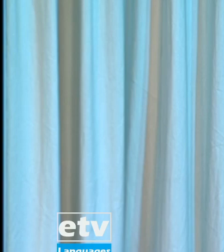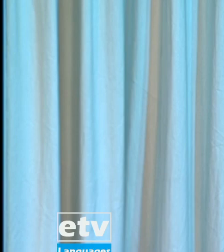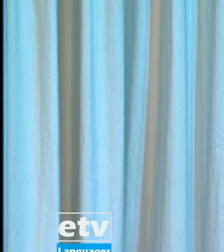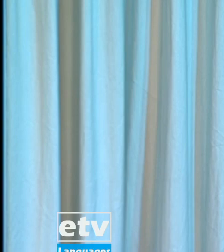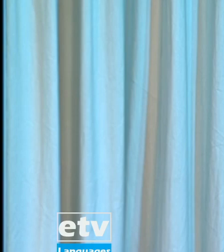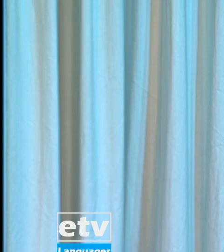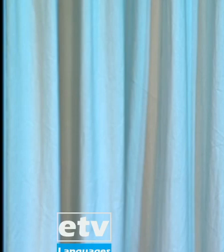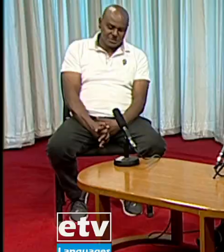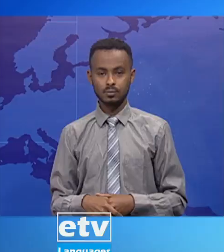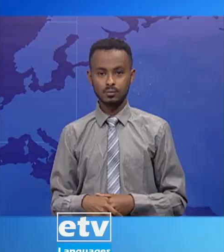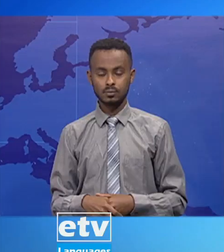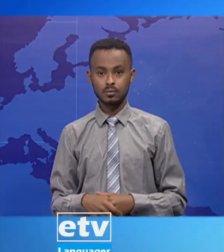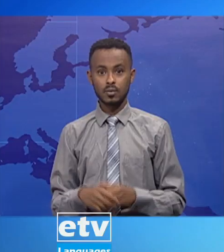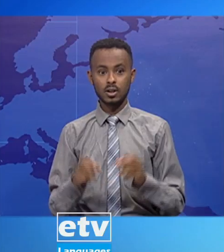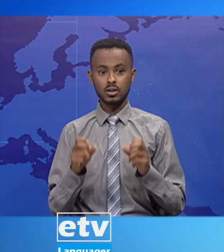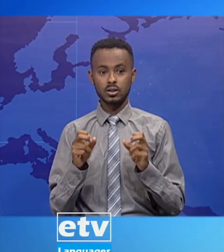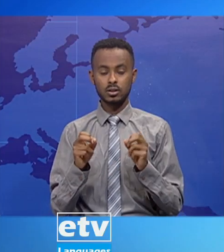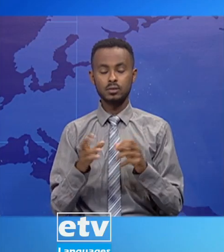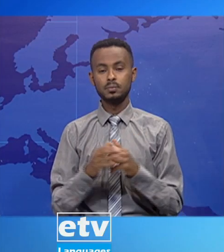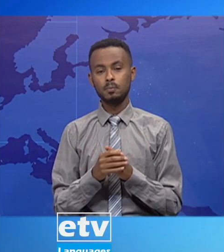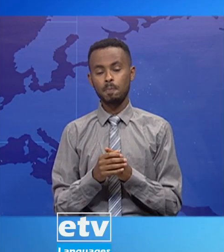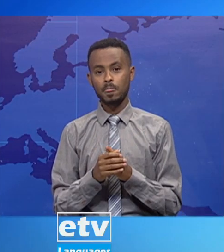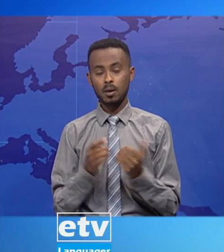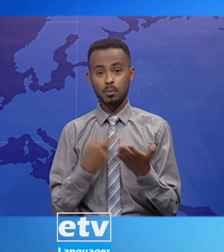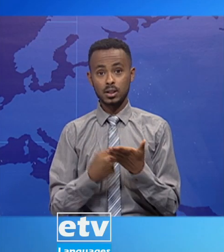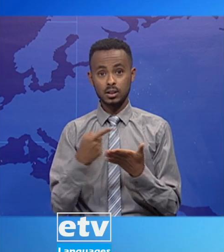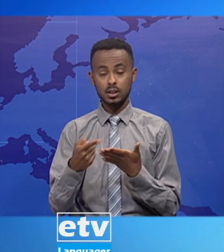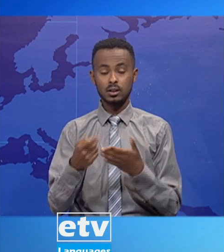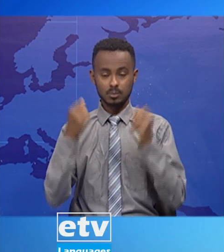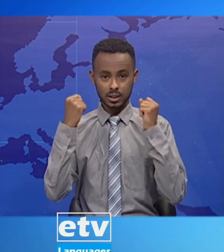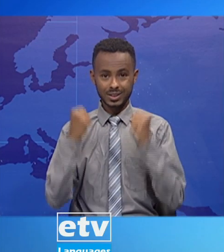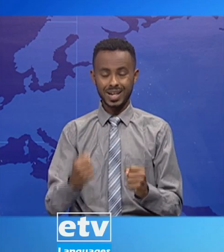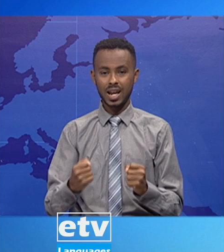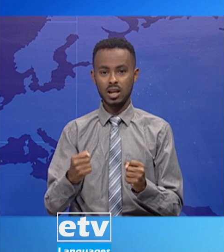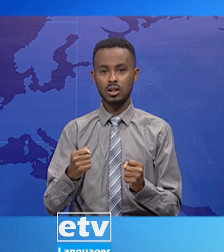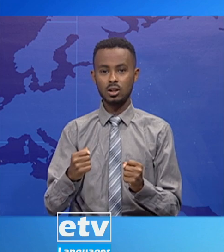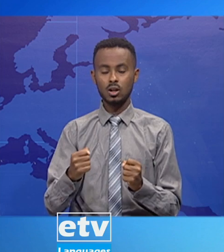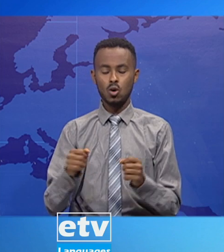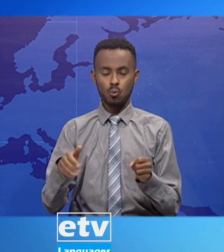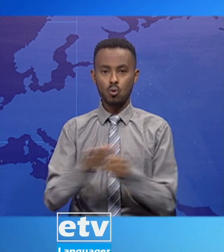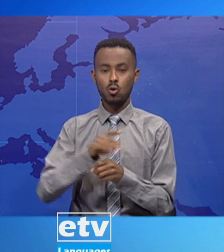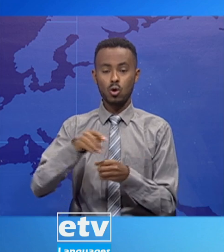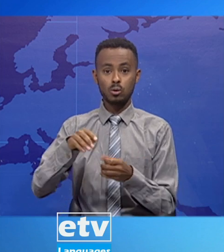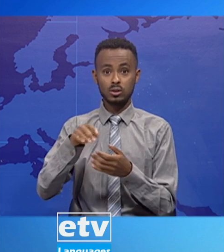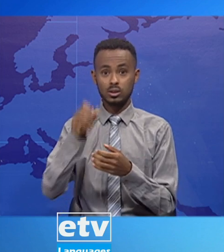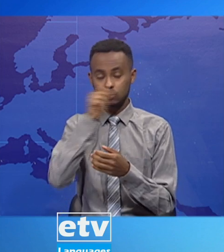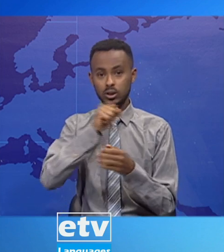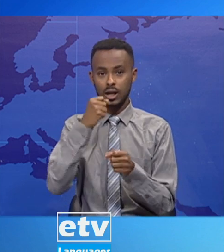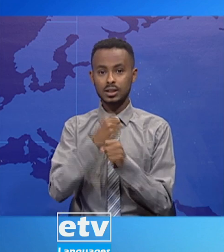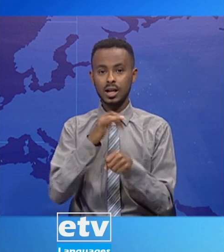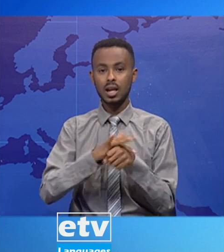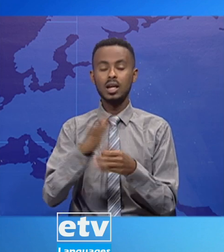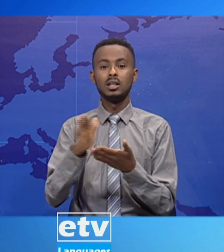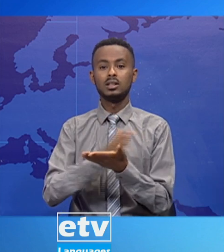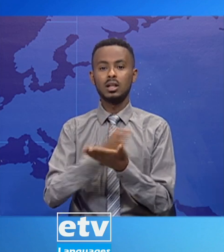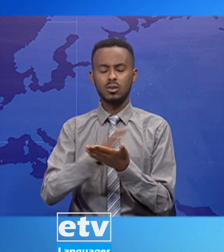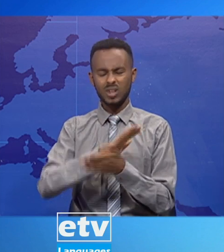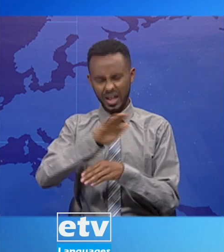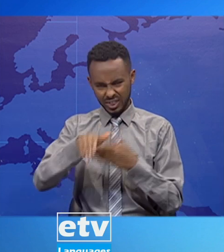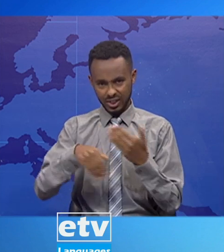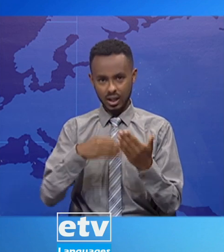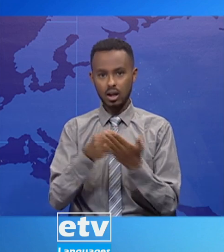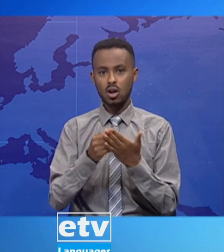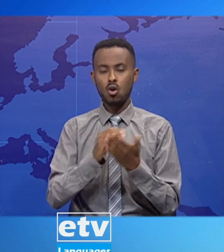ፕሮግራማችንን እንጨርስ። እሺ። ያው እንግዲህ በዚህ በይቻላል ሙሉ የሙዚቃ ስራ ላይ የተሳተፉትን